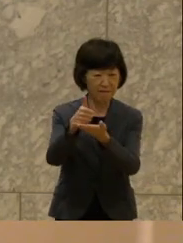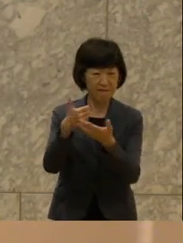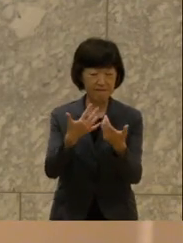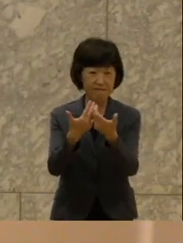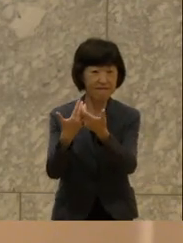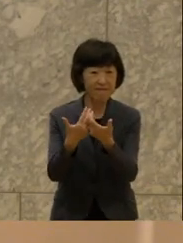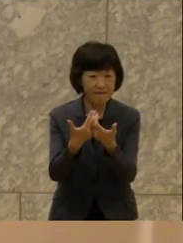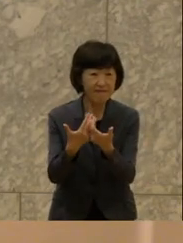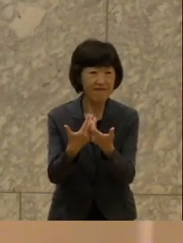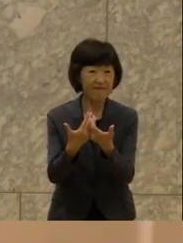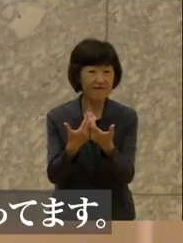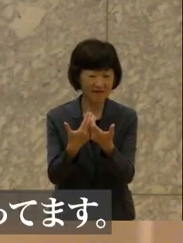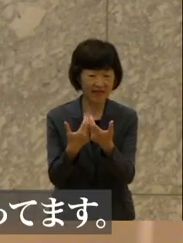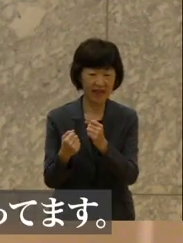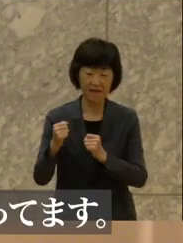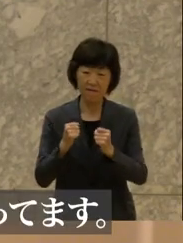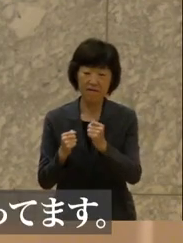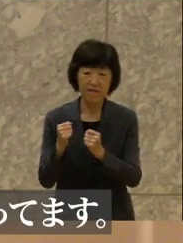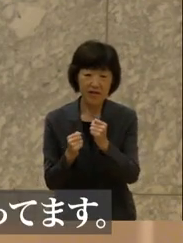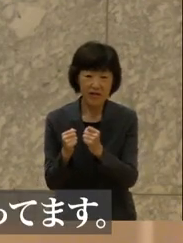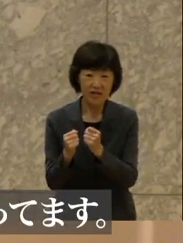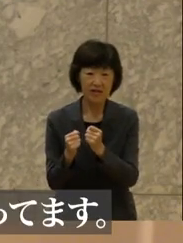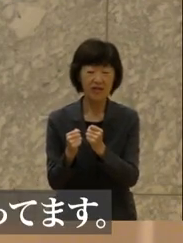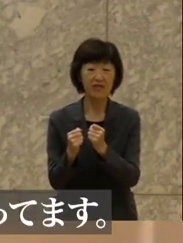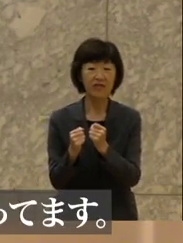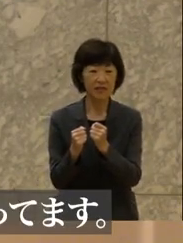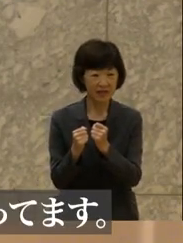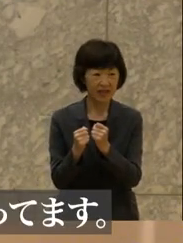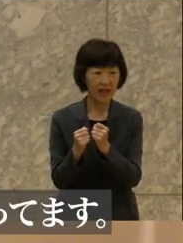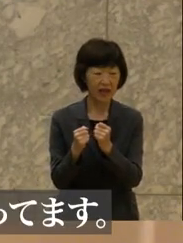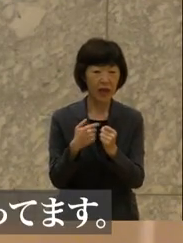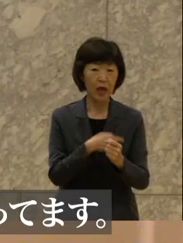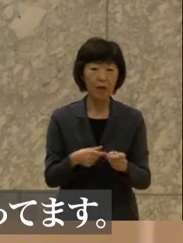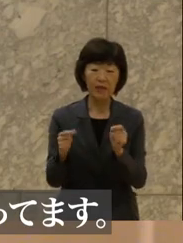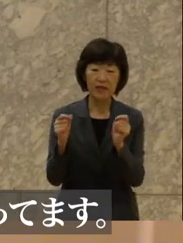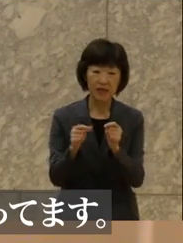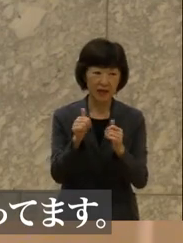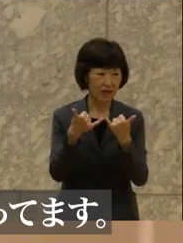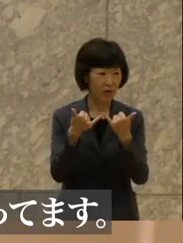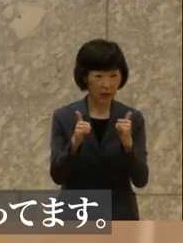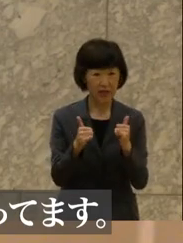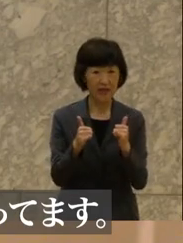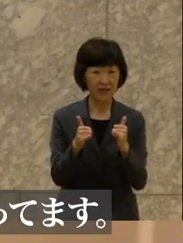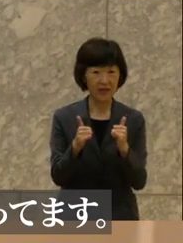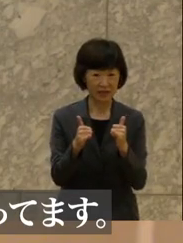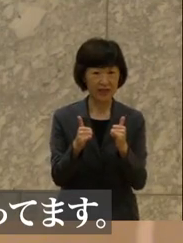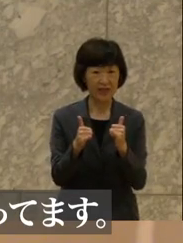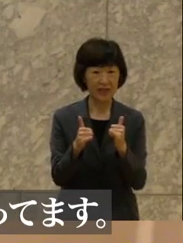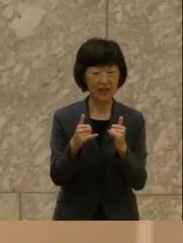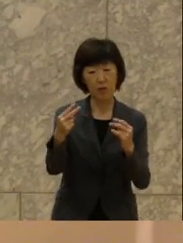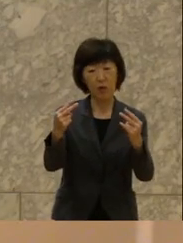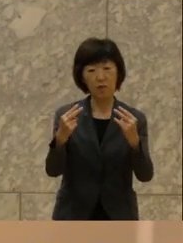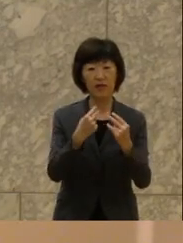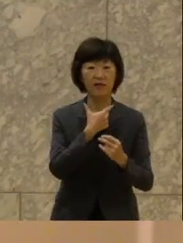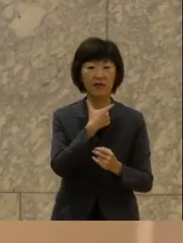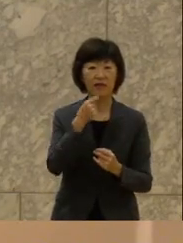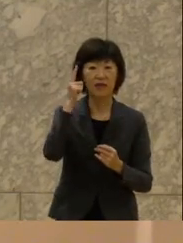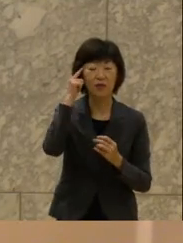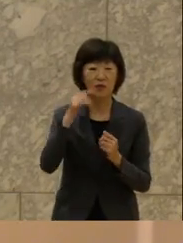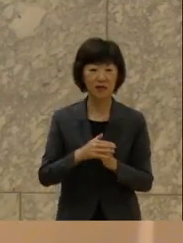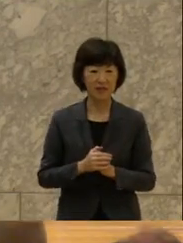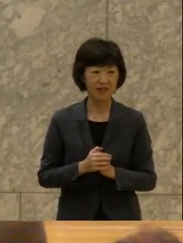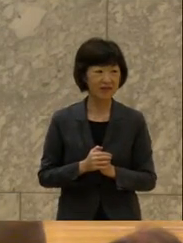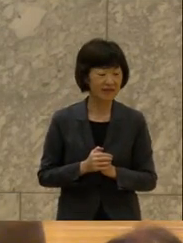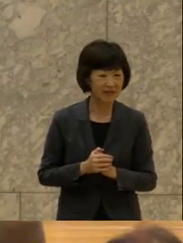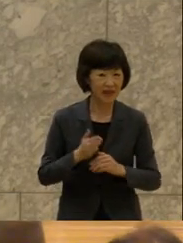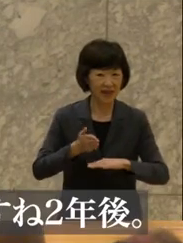スタジアムを駆け抜けてそれをいろんな身近な人にも目の前で見ていただけたら嬉しいなと思ってますはいありがとう